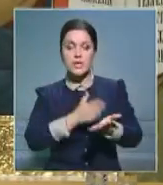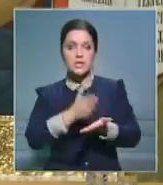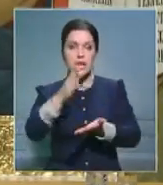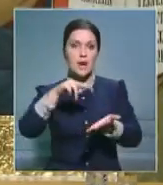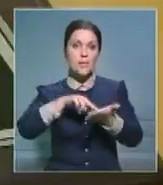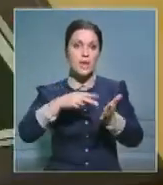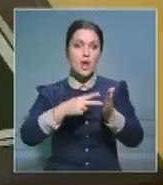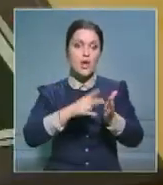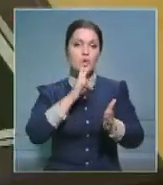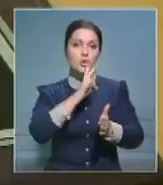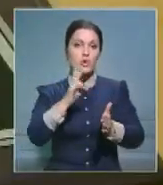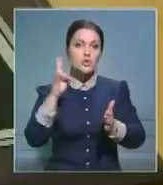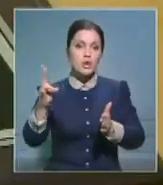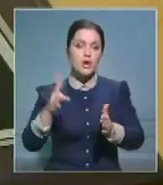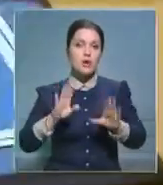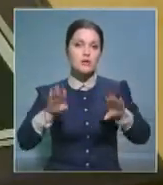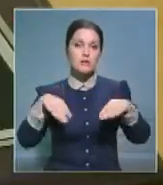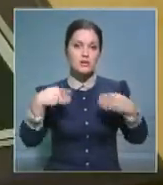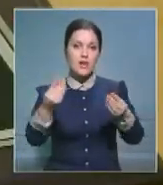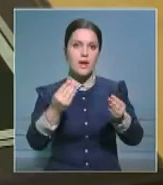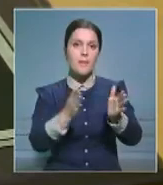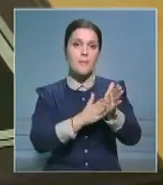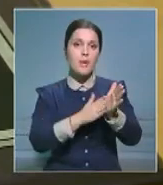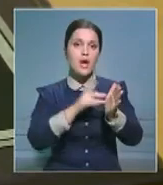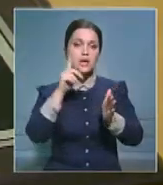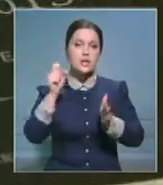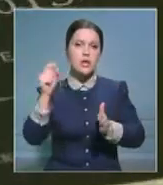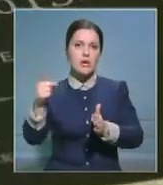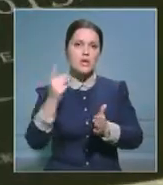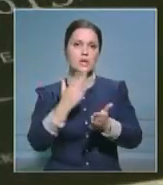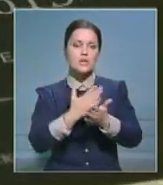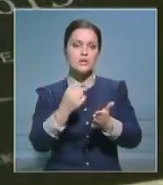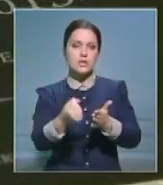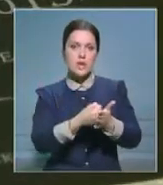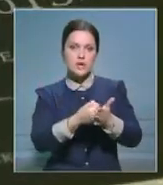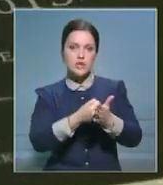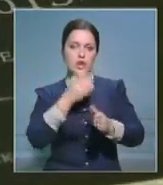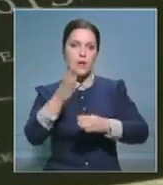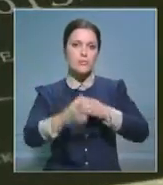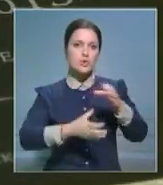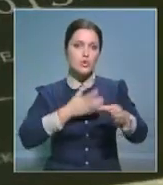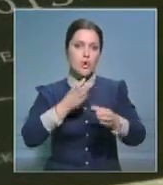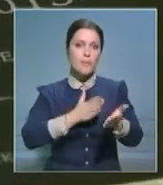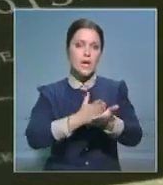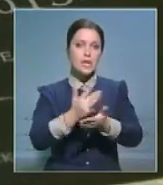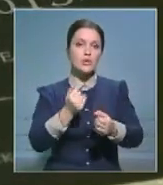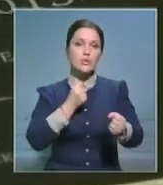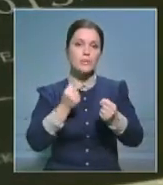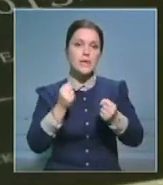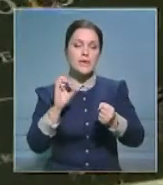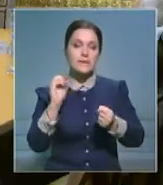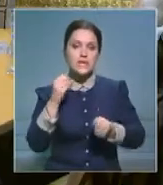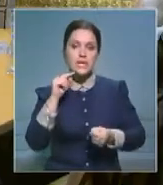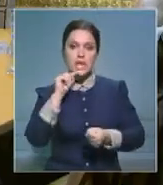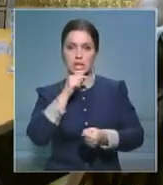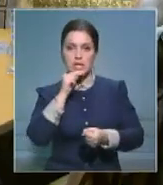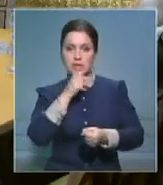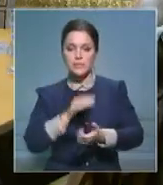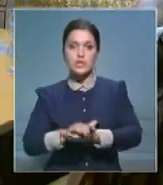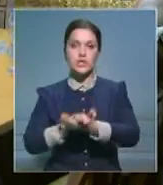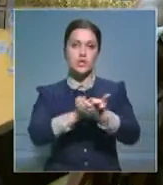экономических стратегий, Нурсултан Назарбаев удостоен награды за выдающиеся достижения в международной политике и укреплении